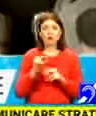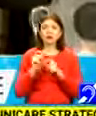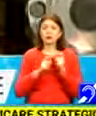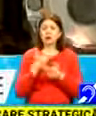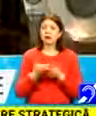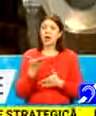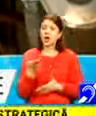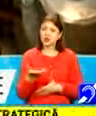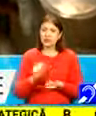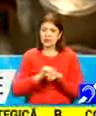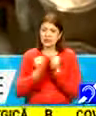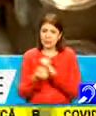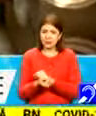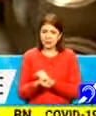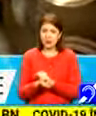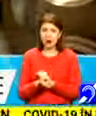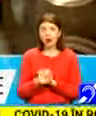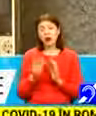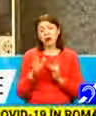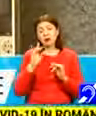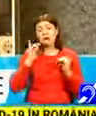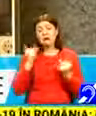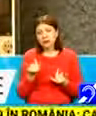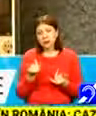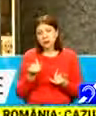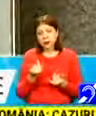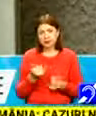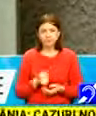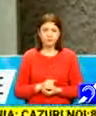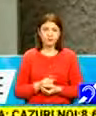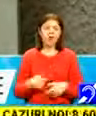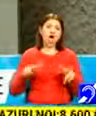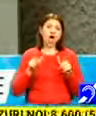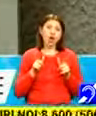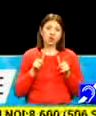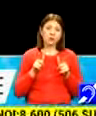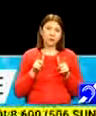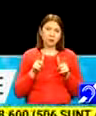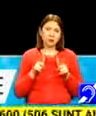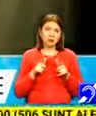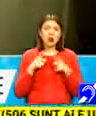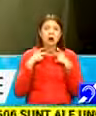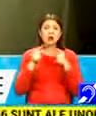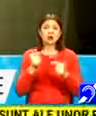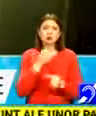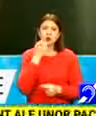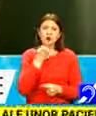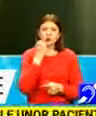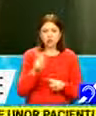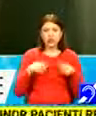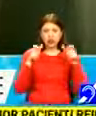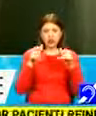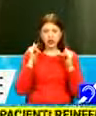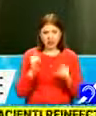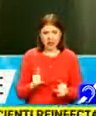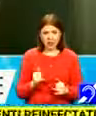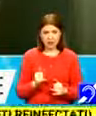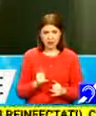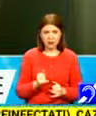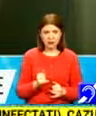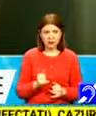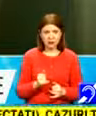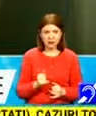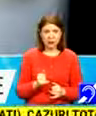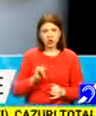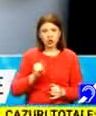această schimbare care să ar produce în perioada următoare așteptăm Așadar concluziile ședinței de guvern de astăzi cu detalii